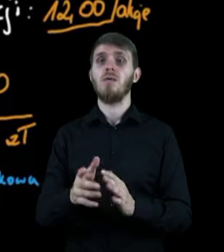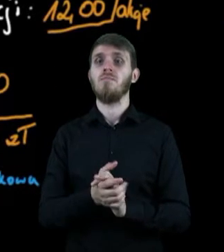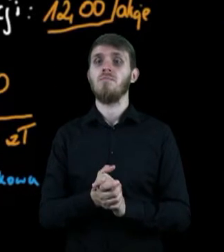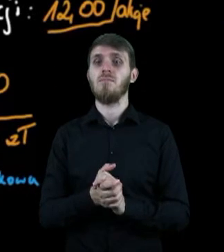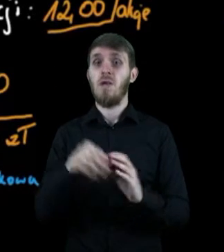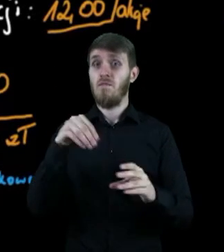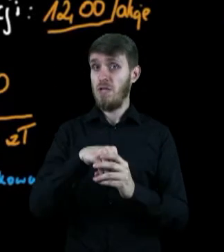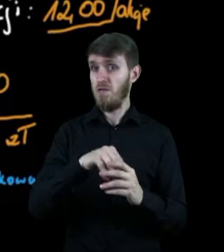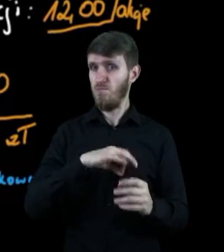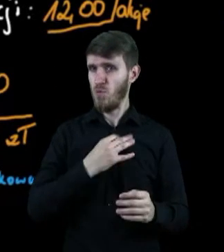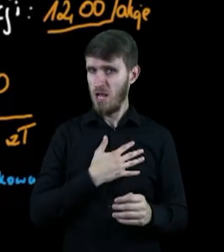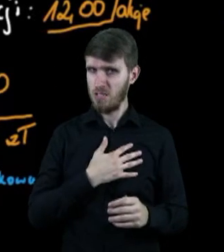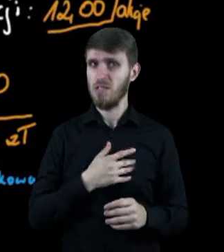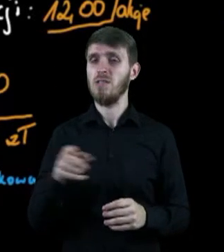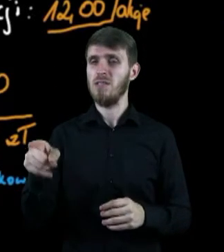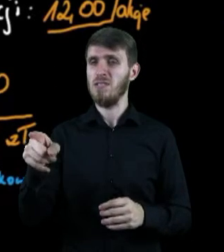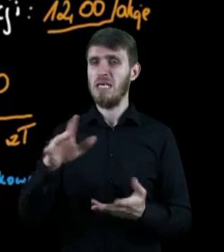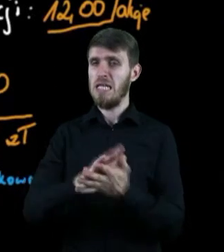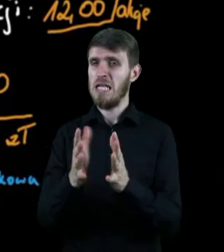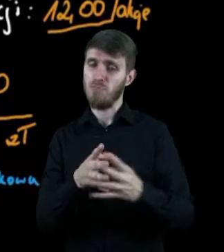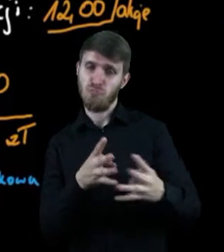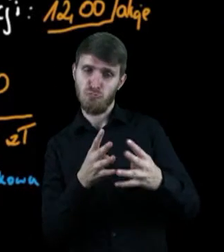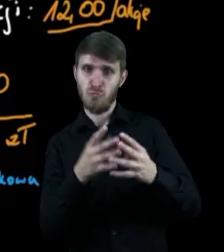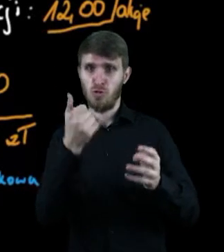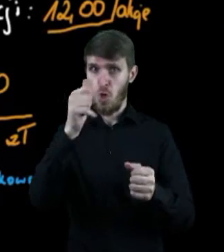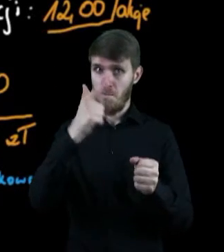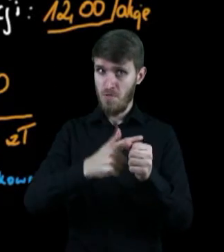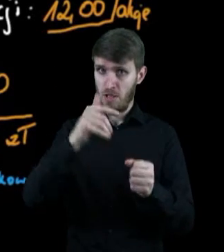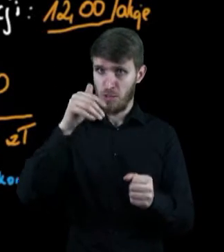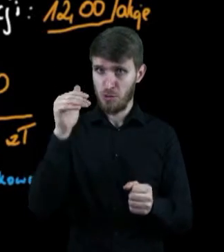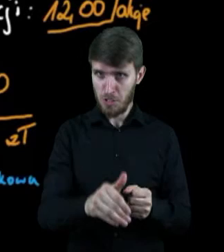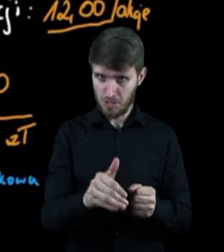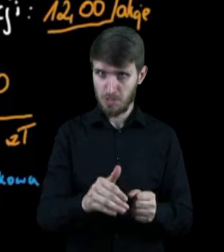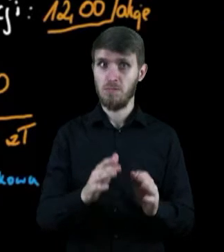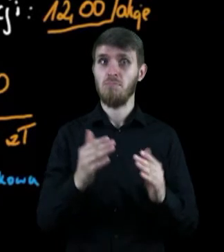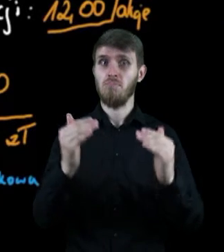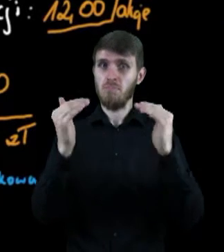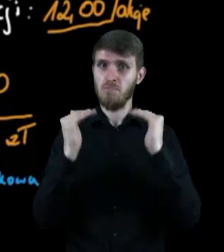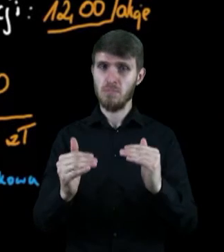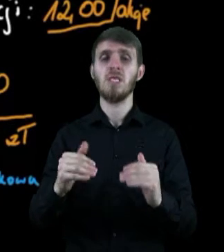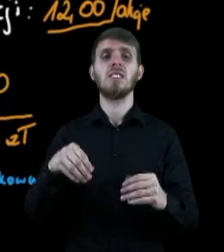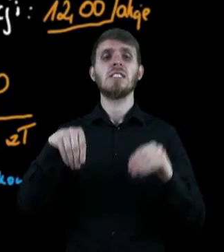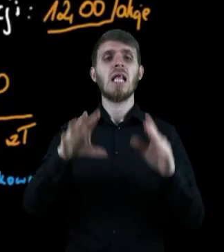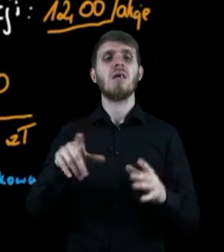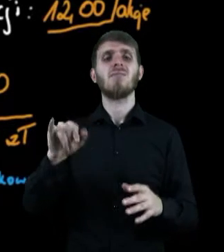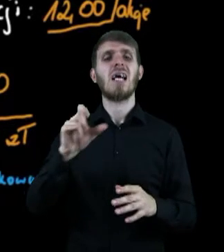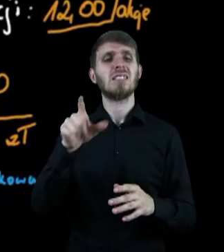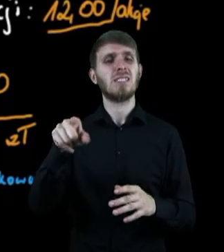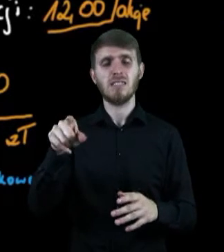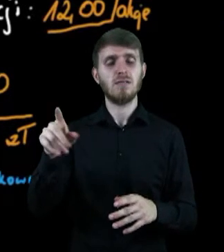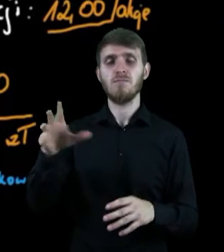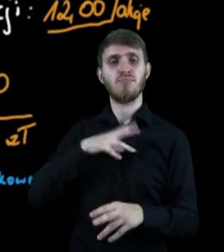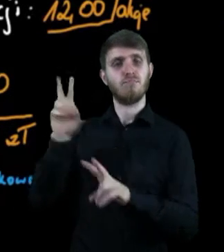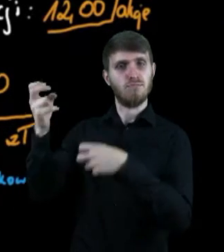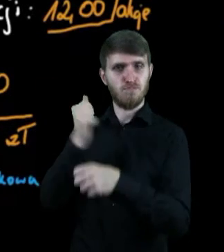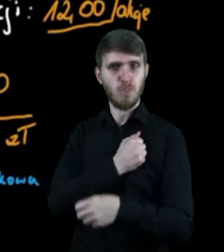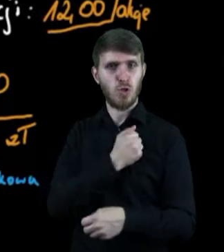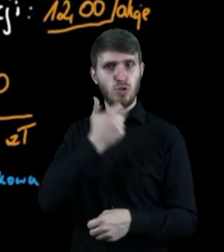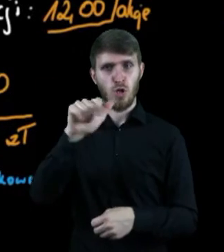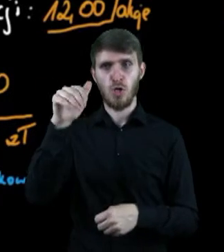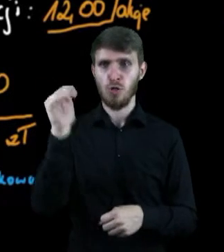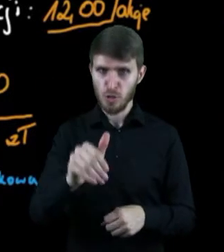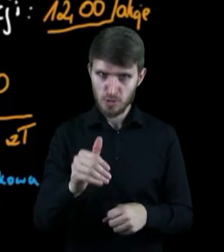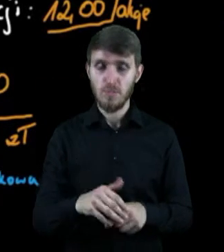Zostało zaznaczone również tutaj. Oprócz kapitału własnego, wycenianego przez rynek na 120 tysięcy złotych,